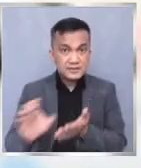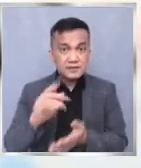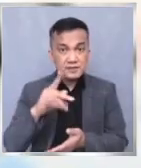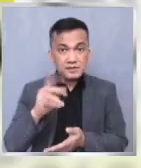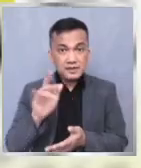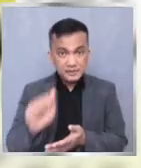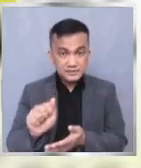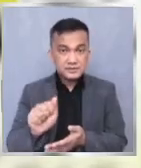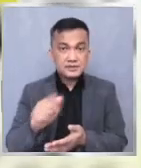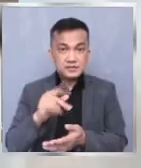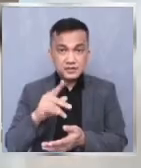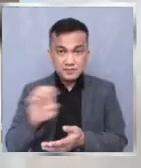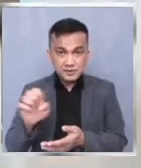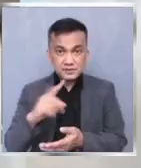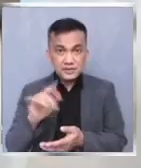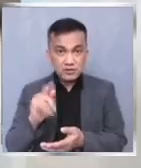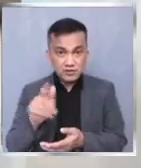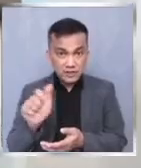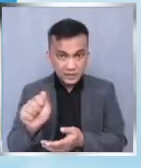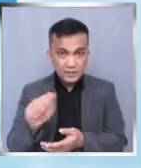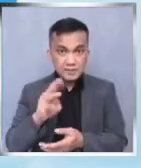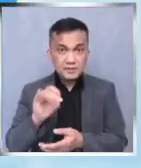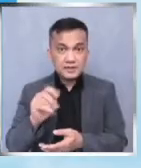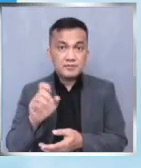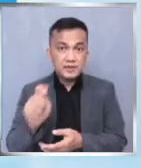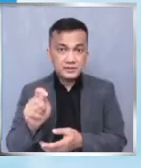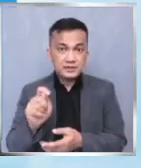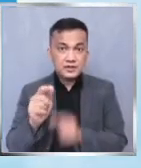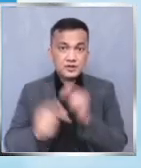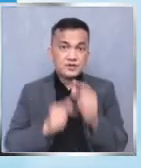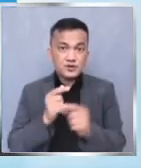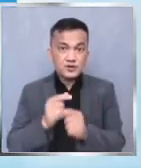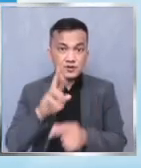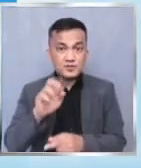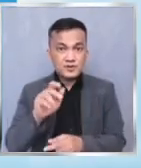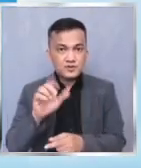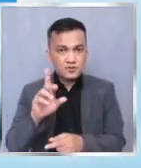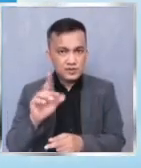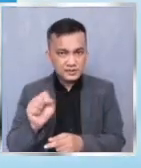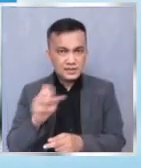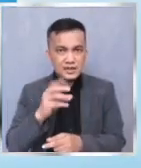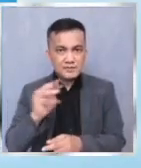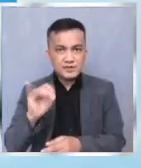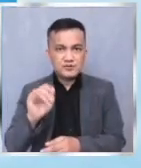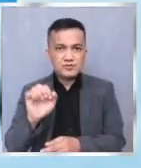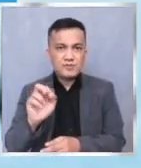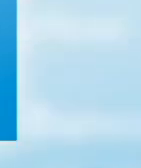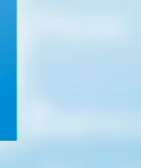Shopee, Zalora, Megamart, Globe Rewards at Metrobank Credit Card.